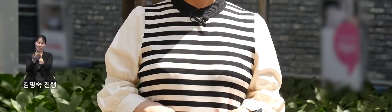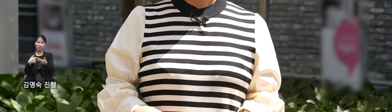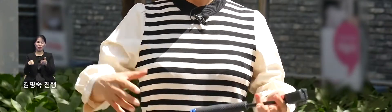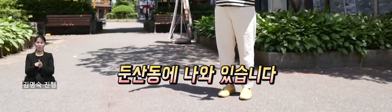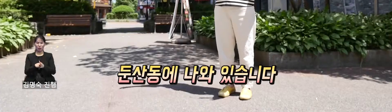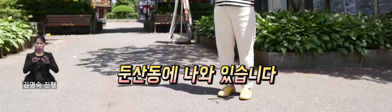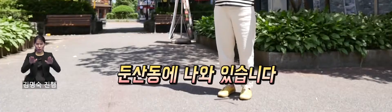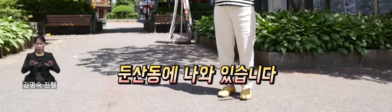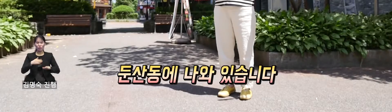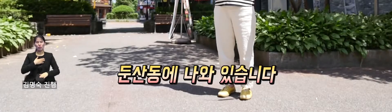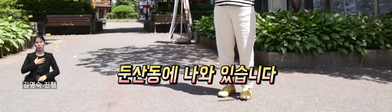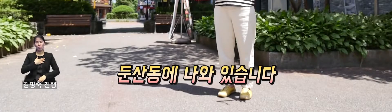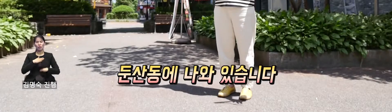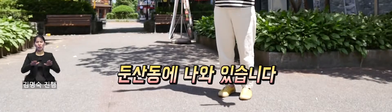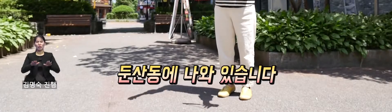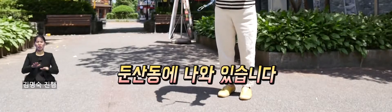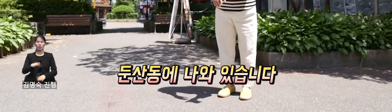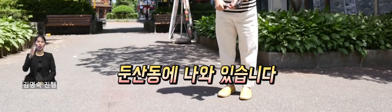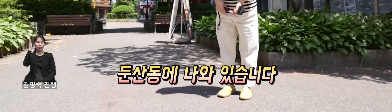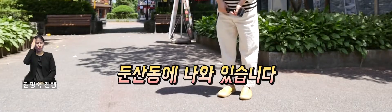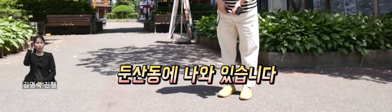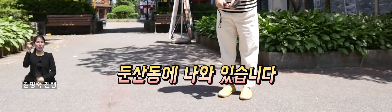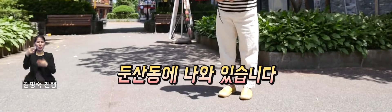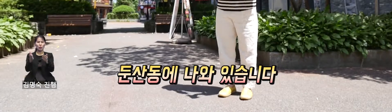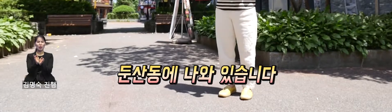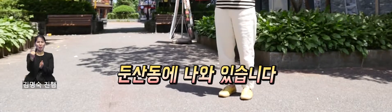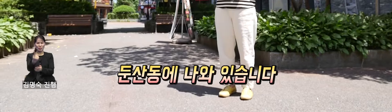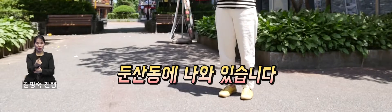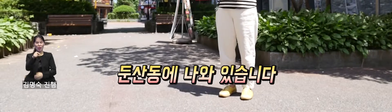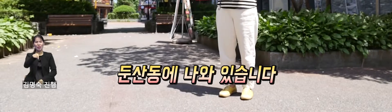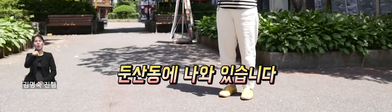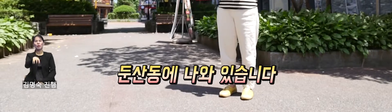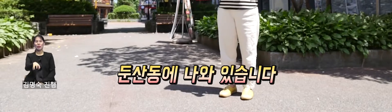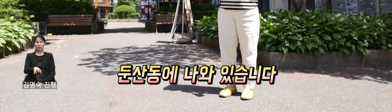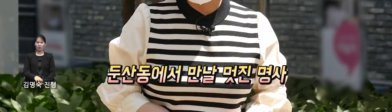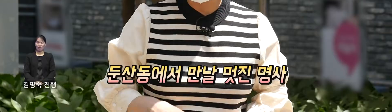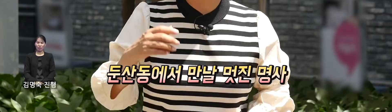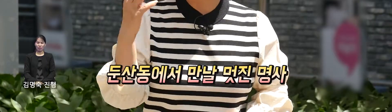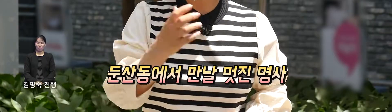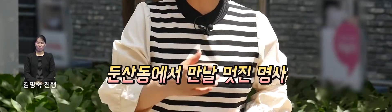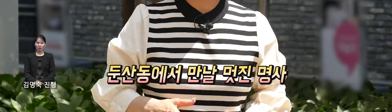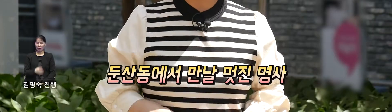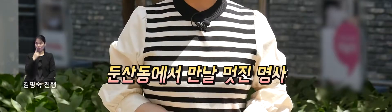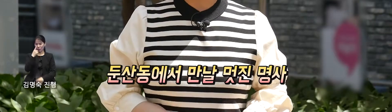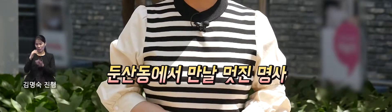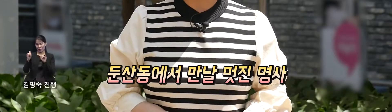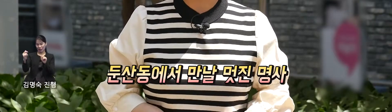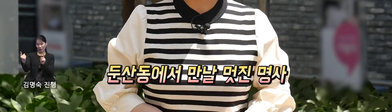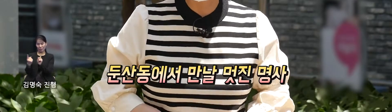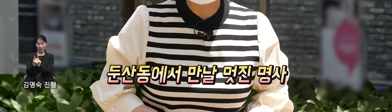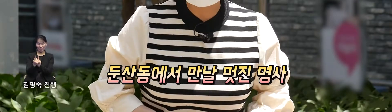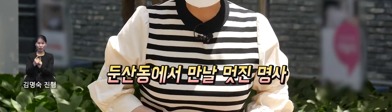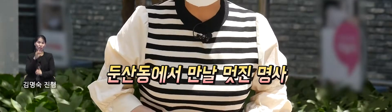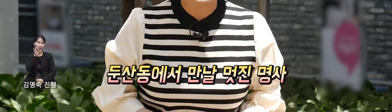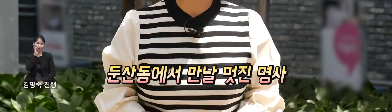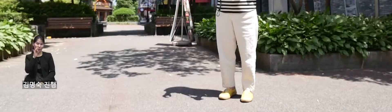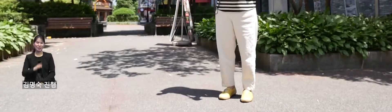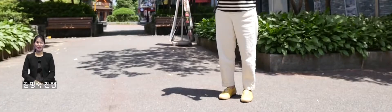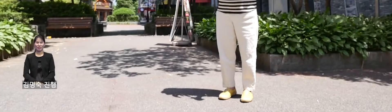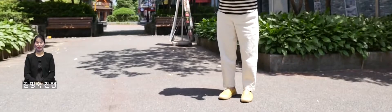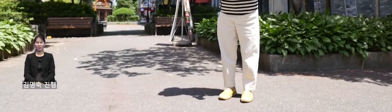저는 오늘 둔산동에 나와 있습니다. 오늘 이 둔산동에서 또 어떤 멋진 만남이 있는지